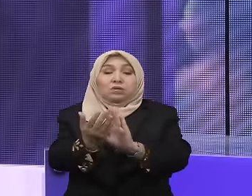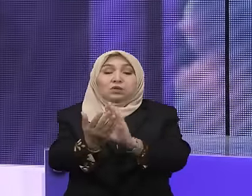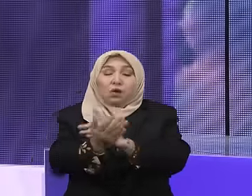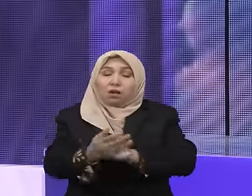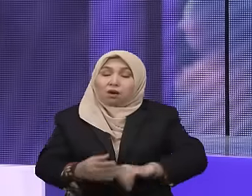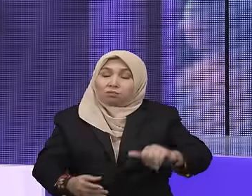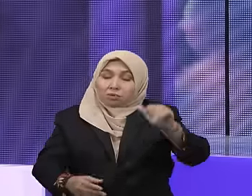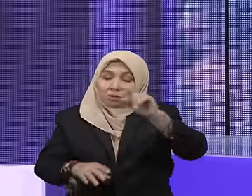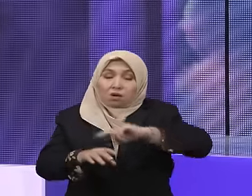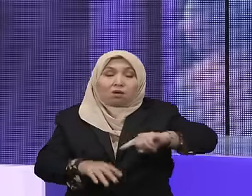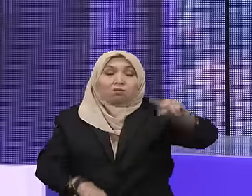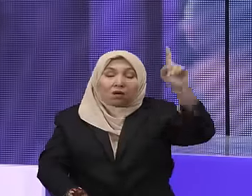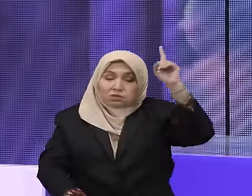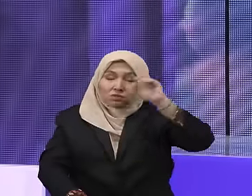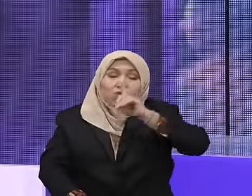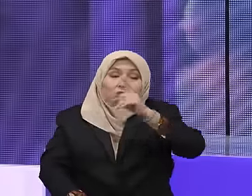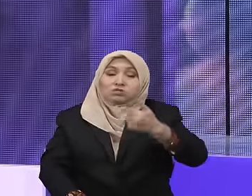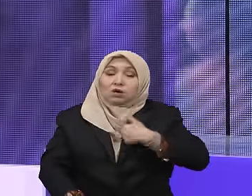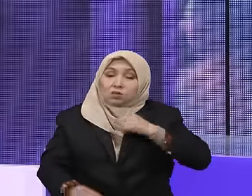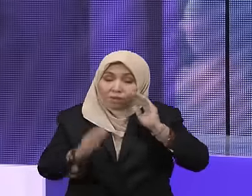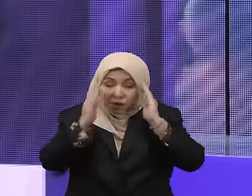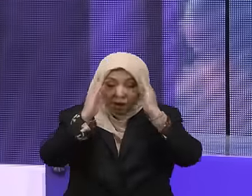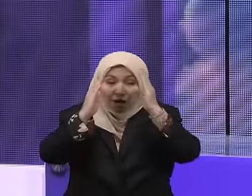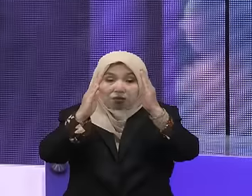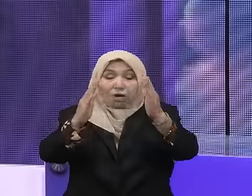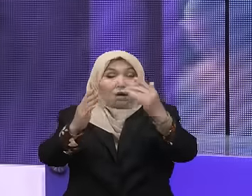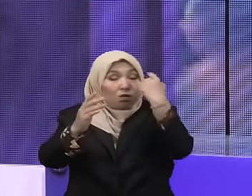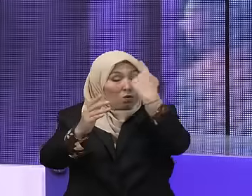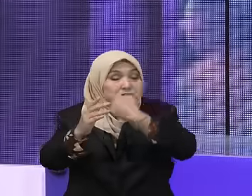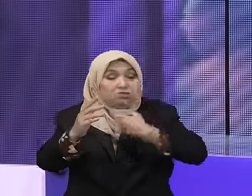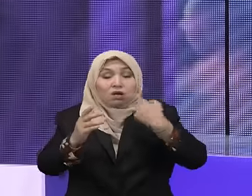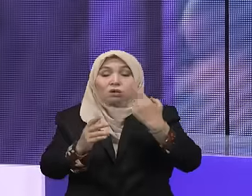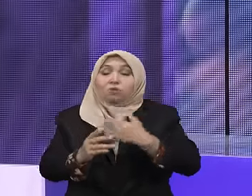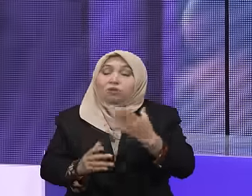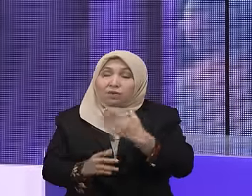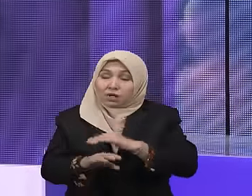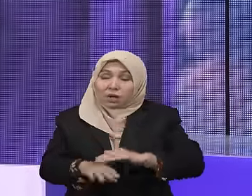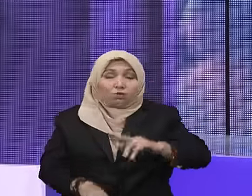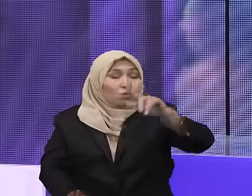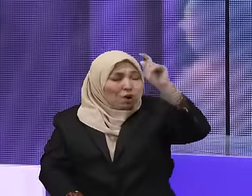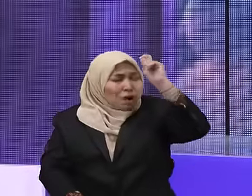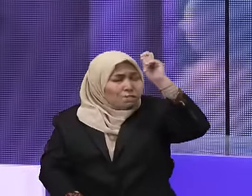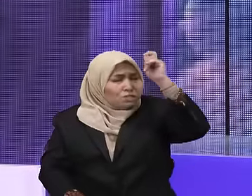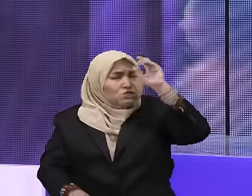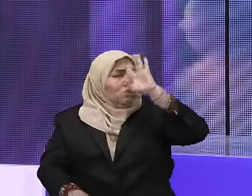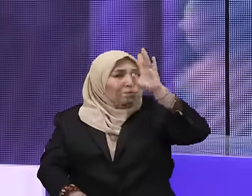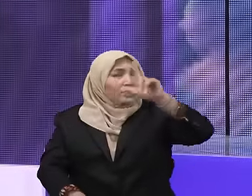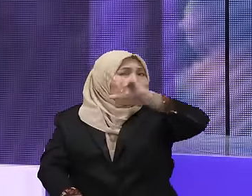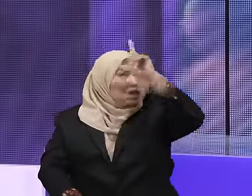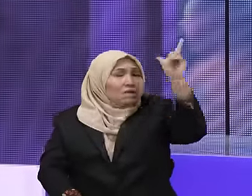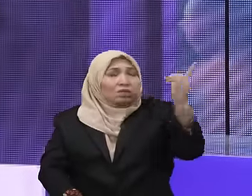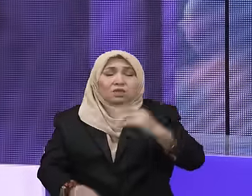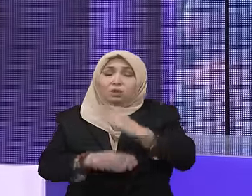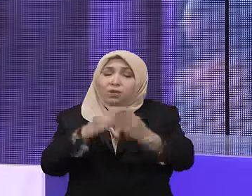samawati wal ard, iaitu sesungguhnya aku menghadapkan wajahku kepada Tuhan pencipta langit dan bumi.